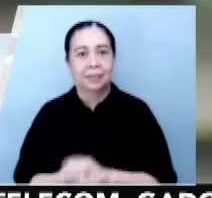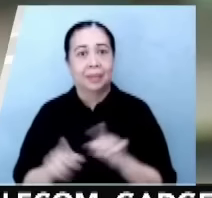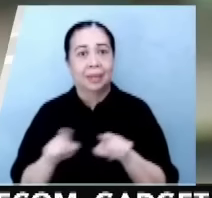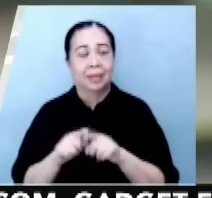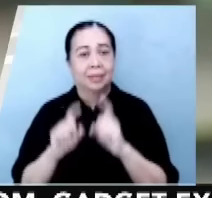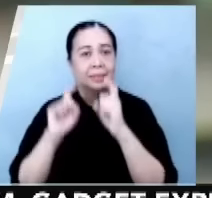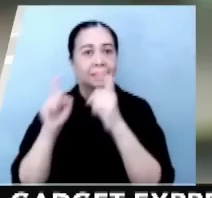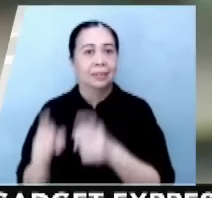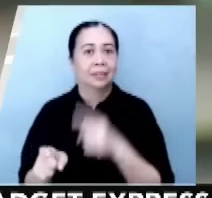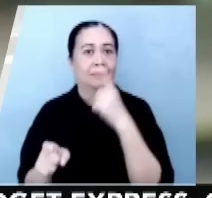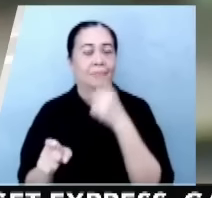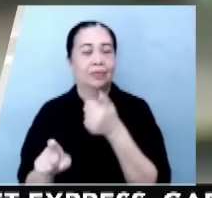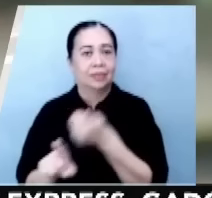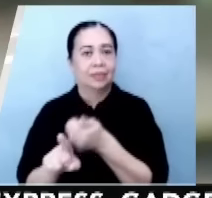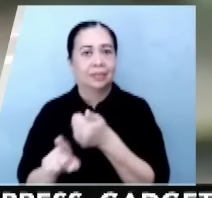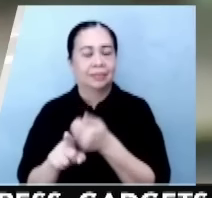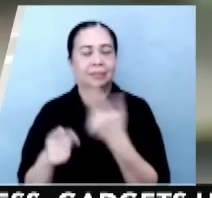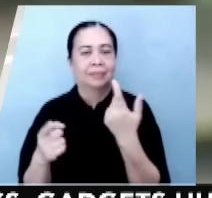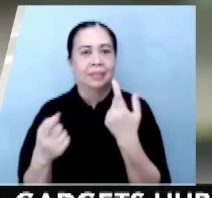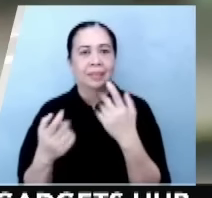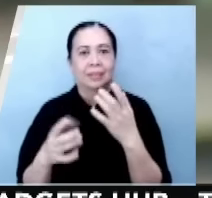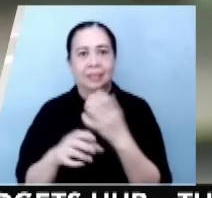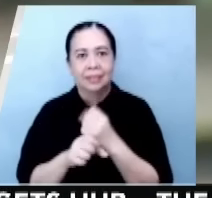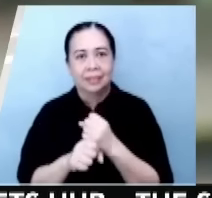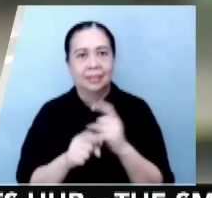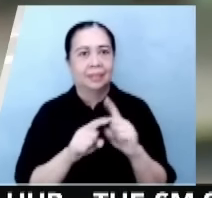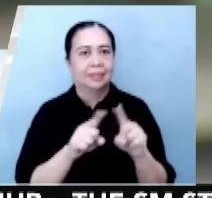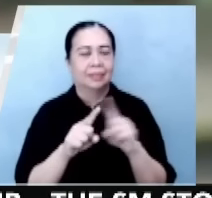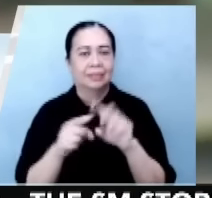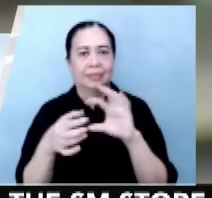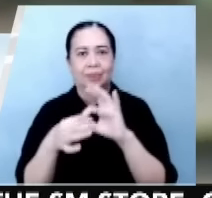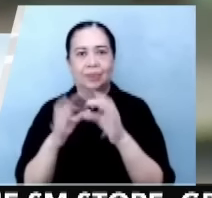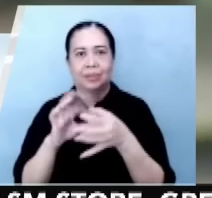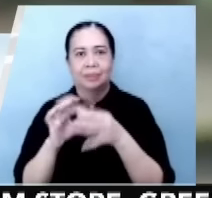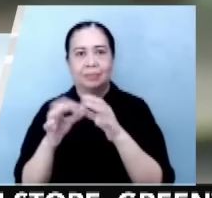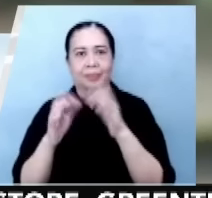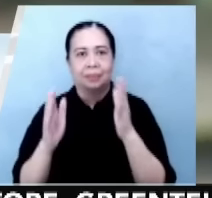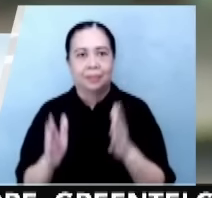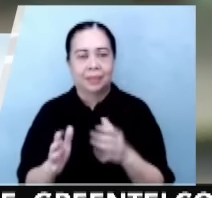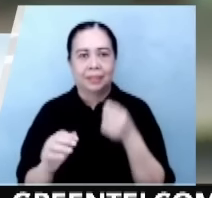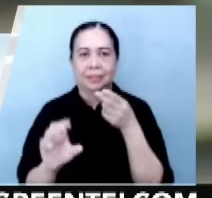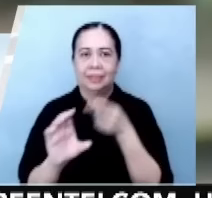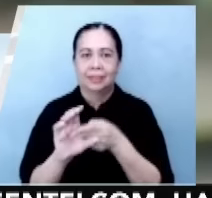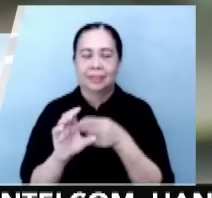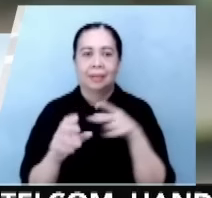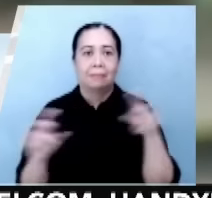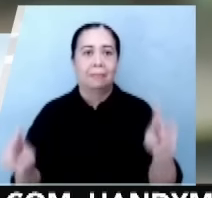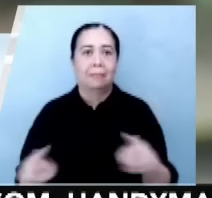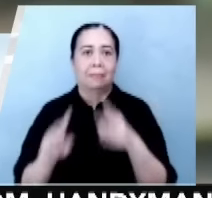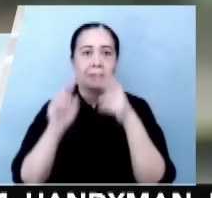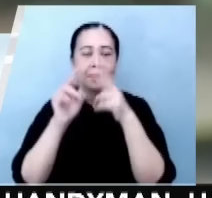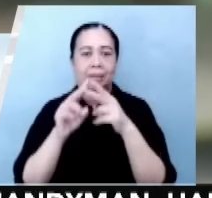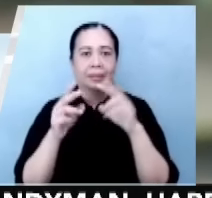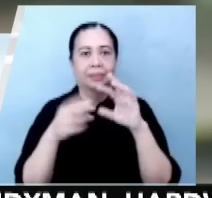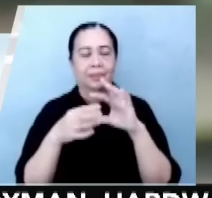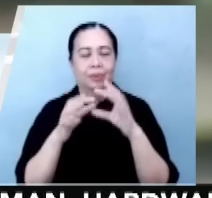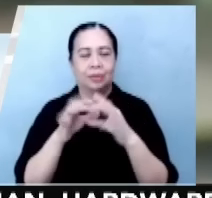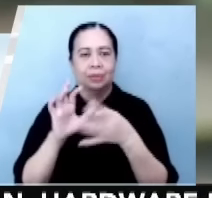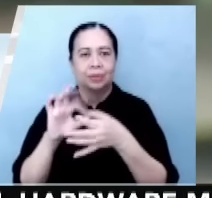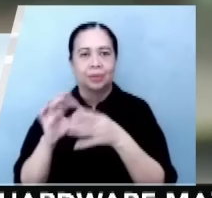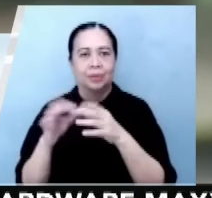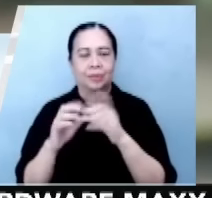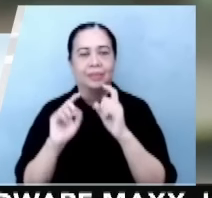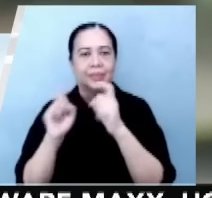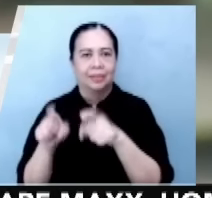sa sarili ang nakamit ni Carlos at ng iba pang mga Olympian sa kanilang pagsabak sa Paris 2024 Olympics. Gantimpala rin ito